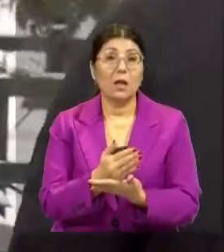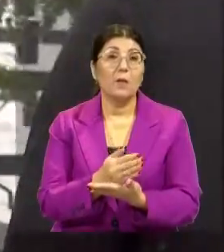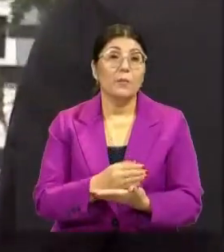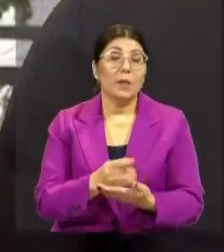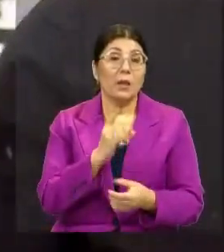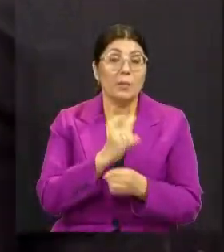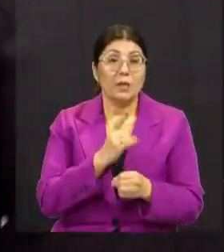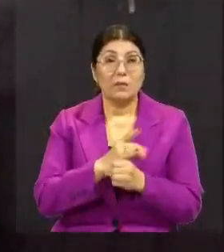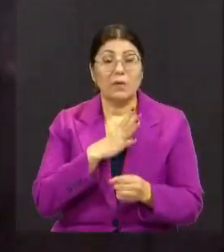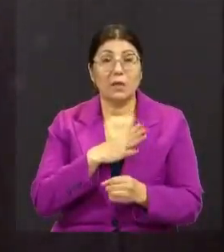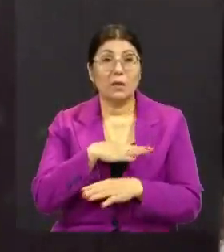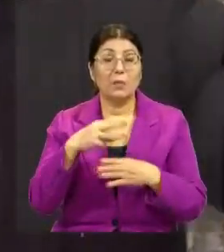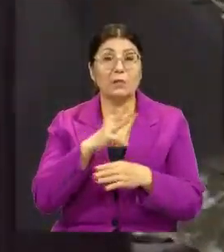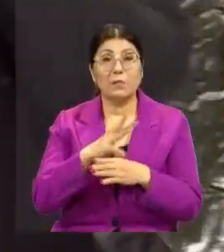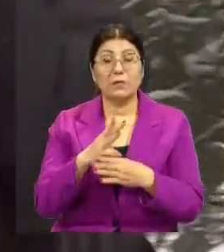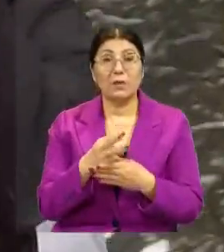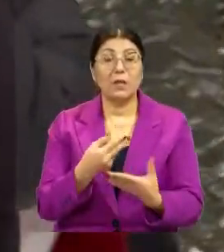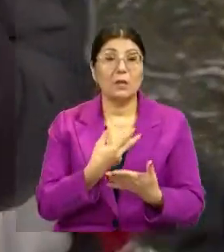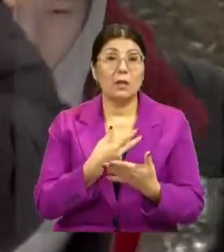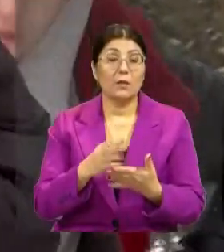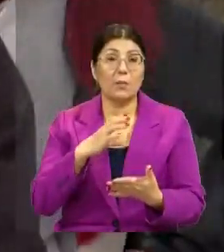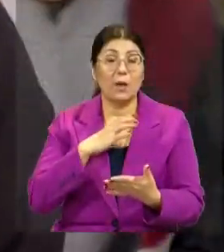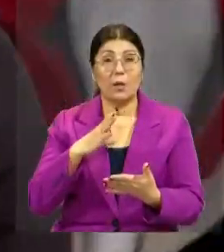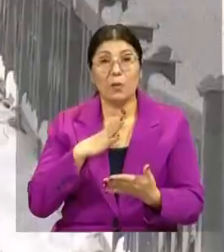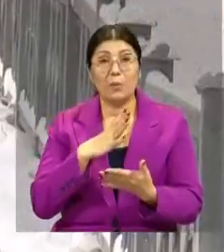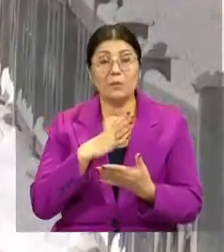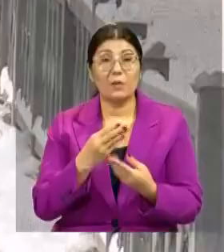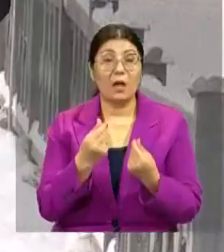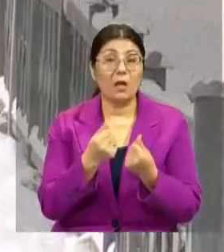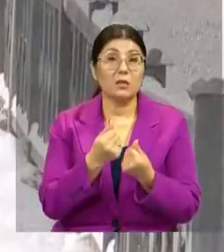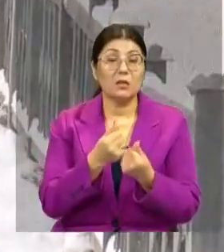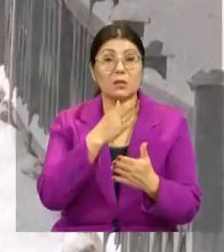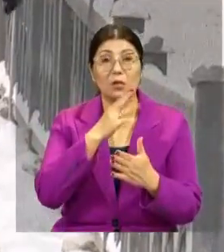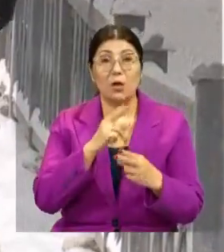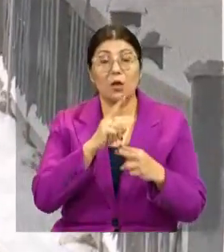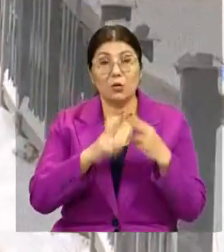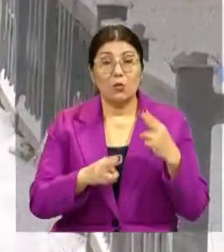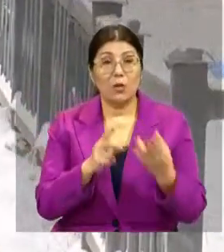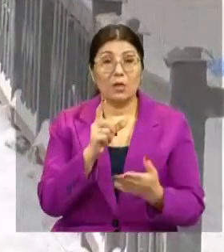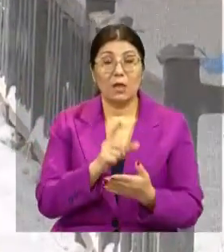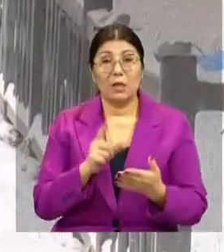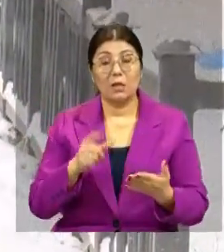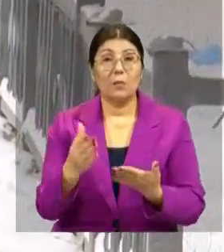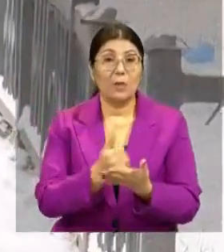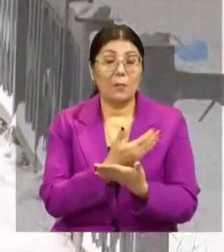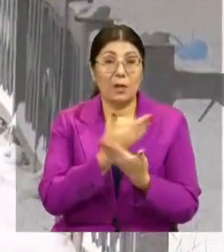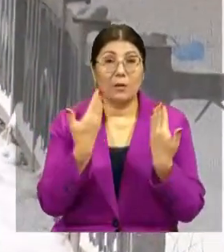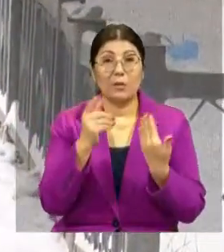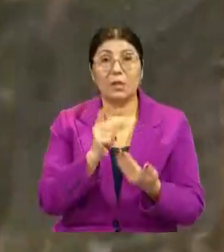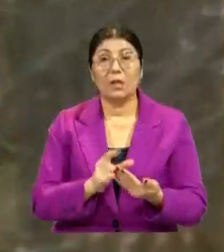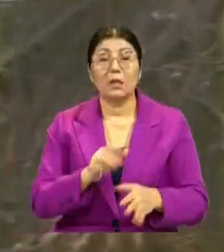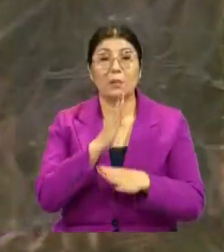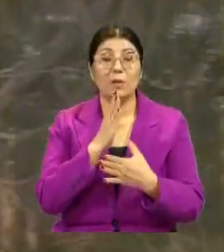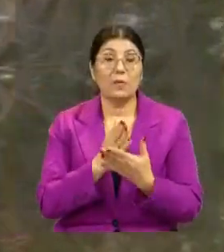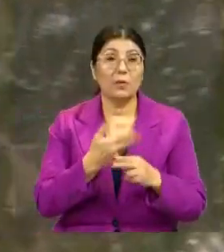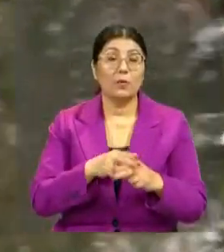Миллиондаған теңгеге бай боламын деп курс сатып алып, артынша бармақ тістеп ақша да жоқ, курс сатқан адамның өзіне таппай қалып жатады. Мұның